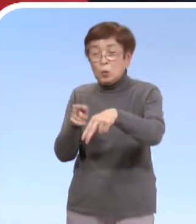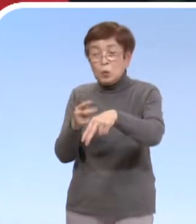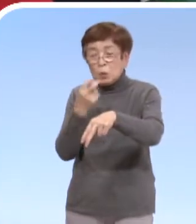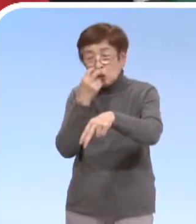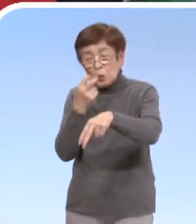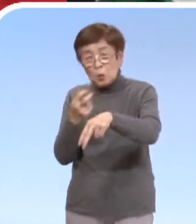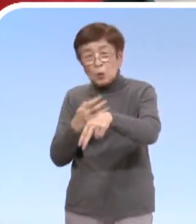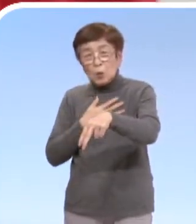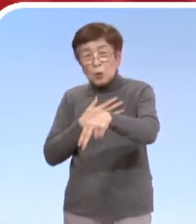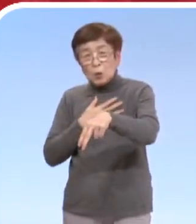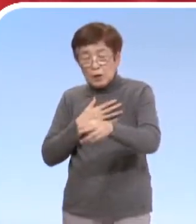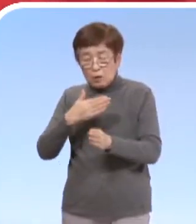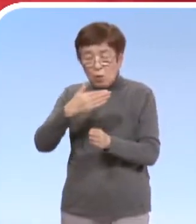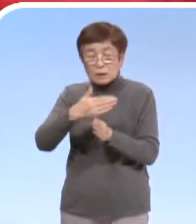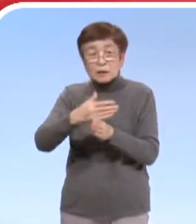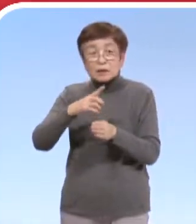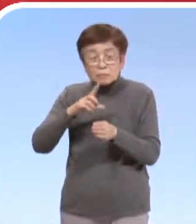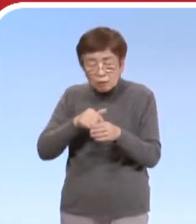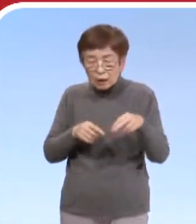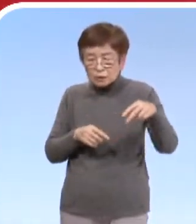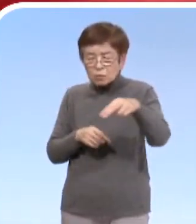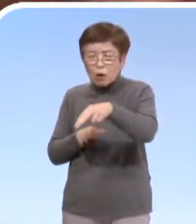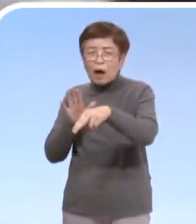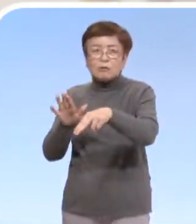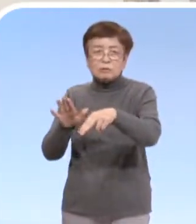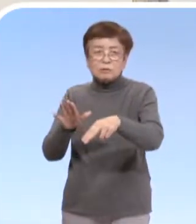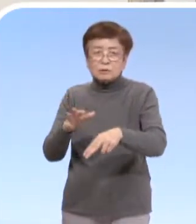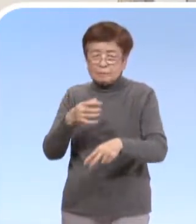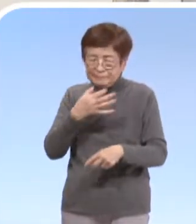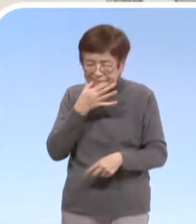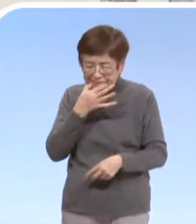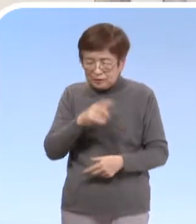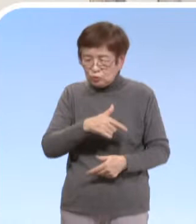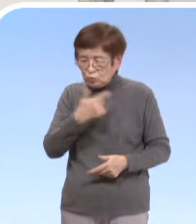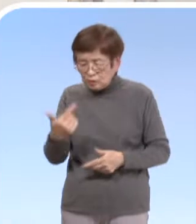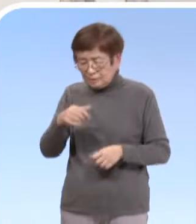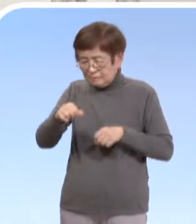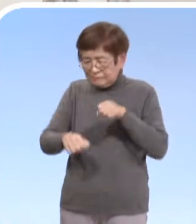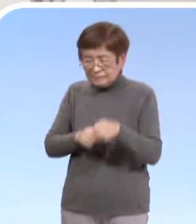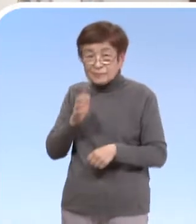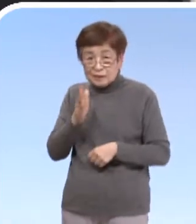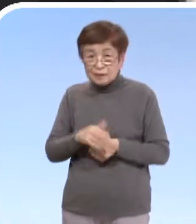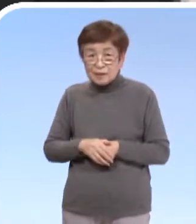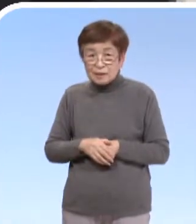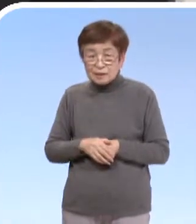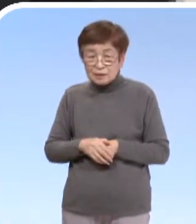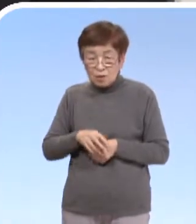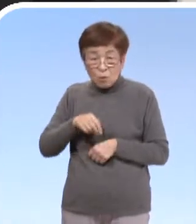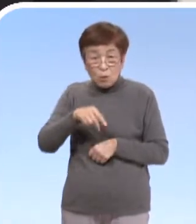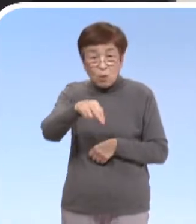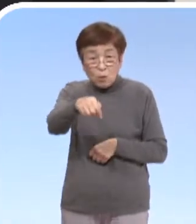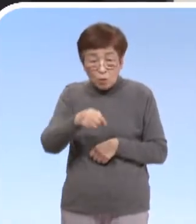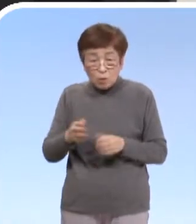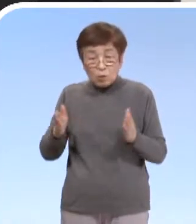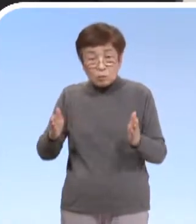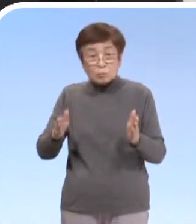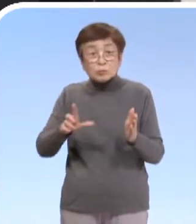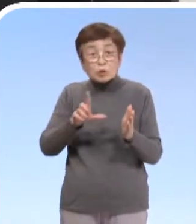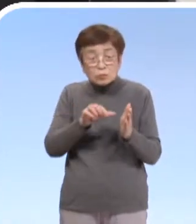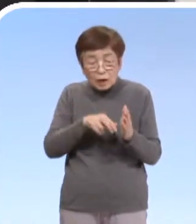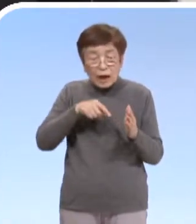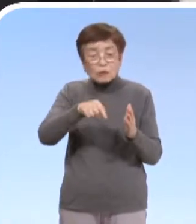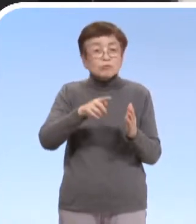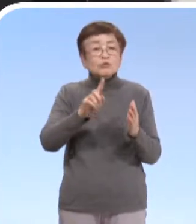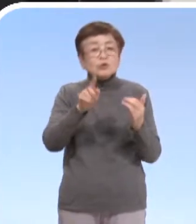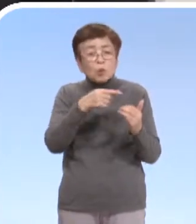ましたね。交差点付近ではこういうことが十分考えられますので、はい、ゆっくり進んでください、はい、歩道を走る場合にも歩行者が最優